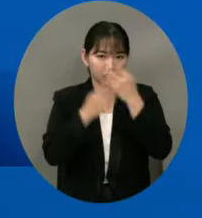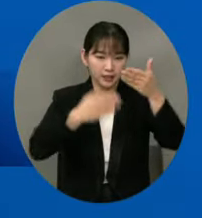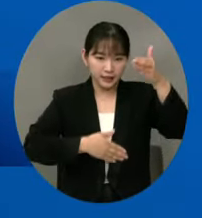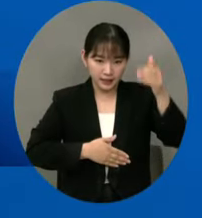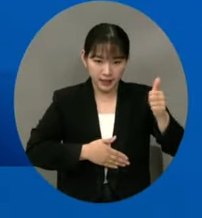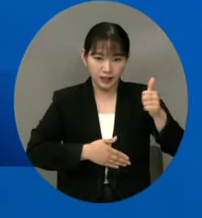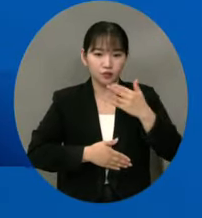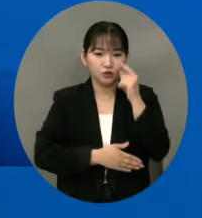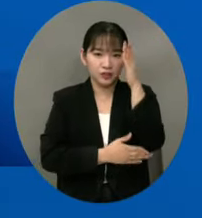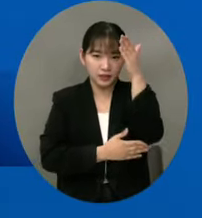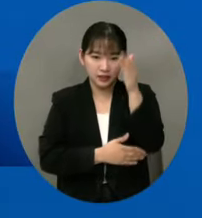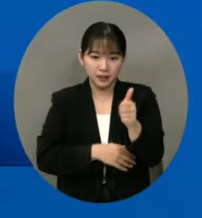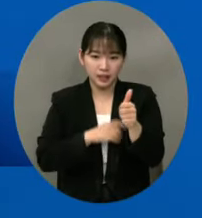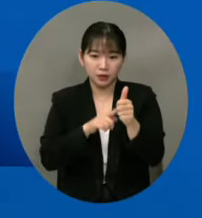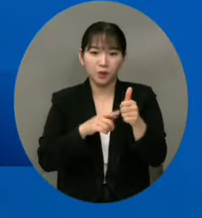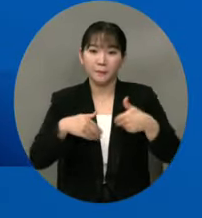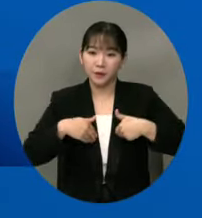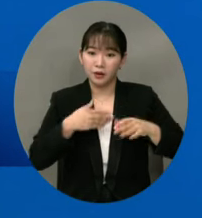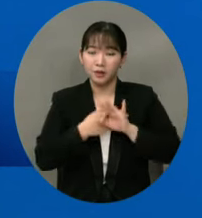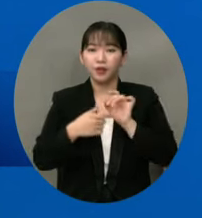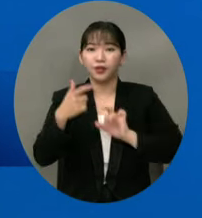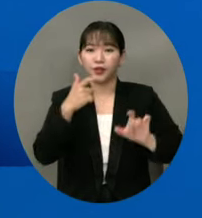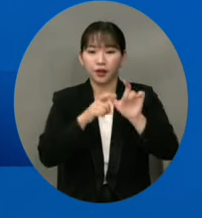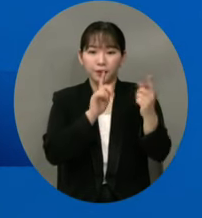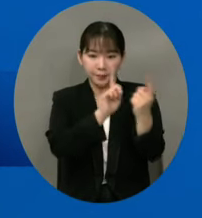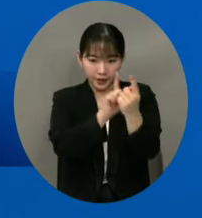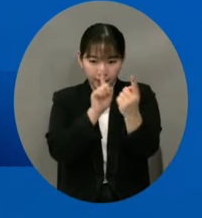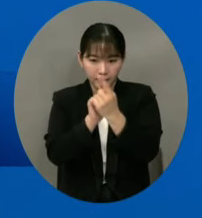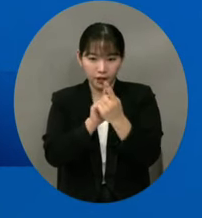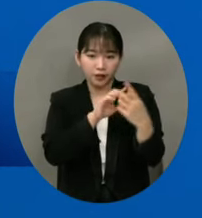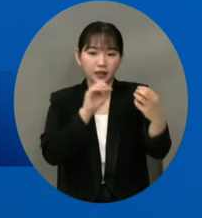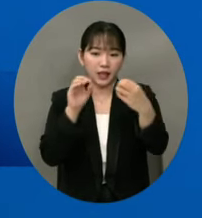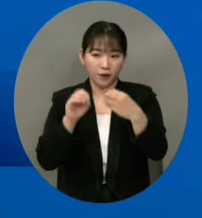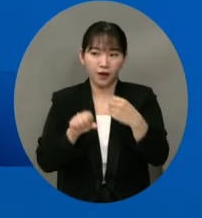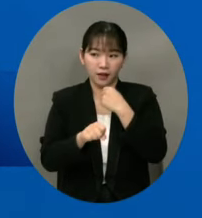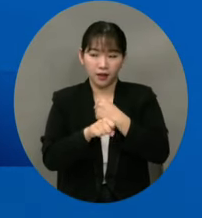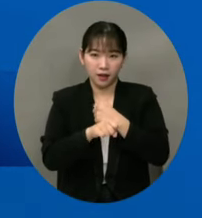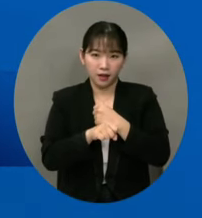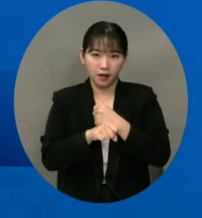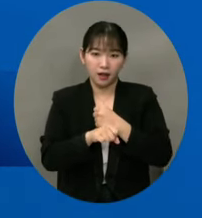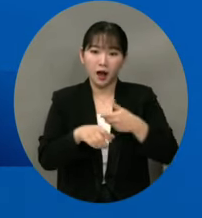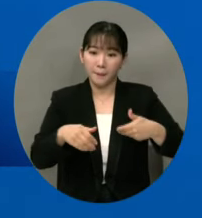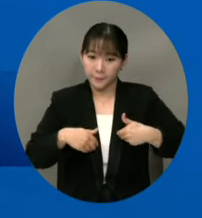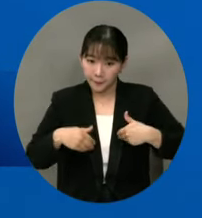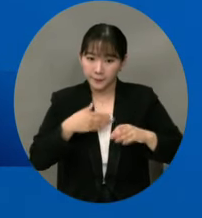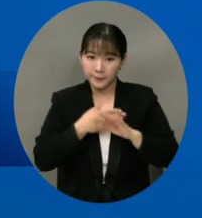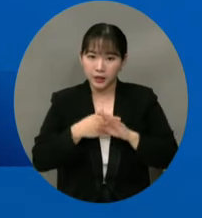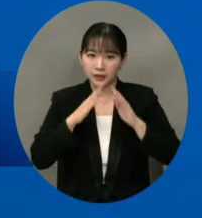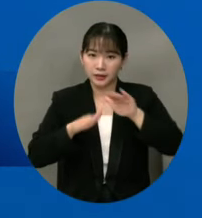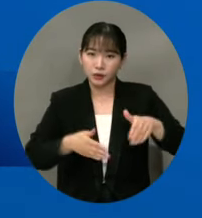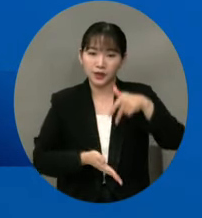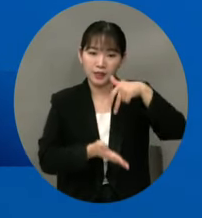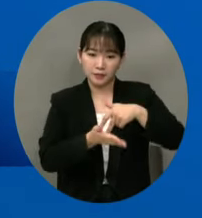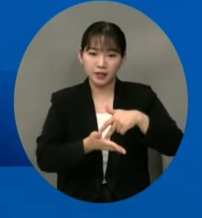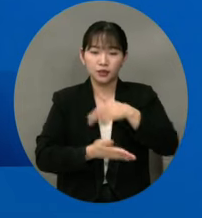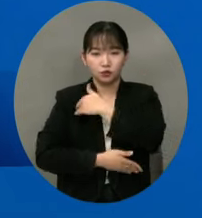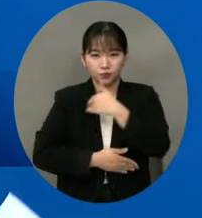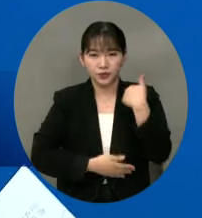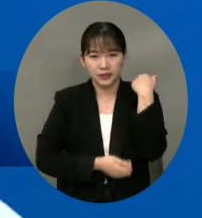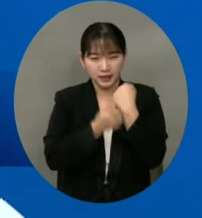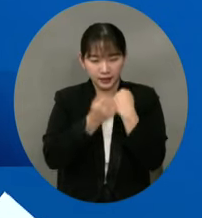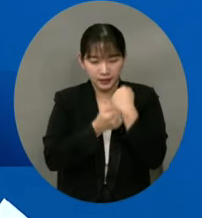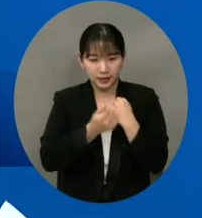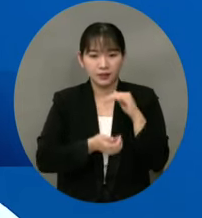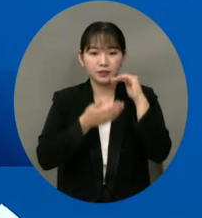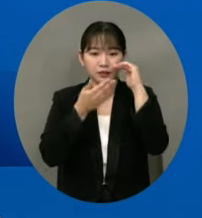총장님이나 순천시장도 필요하면 더 만나서 대화하고 필요하다면 우리의 전라남도의 입장을